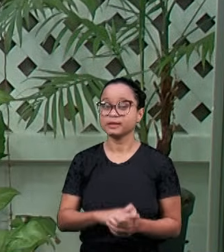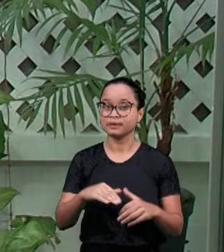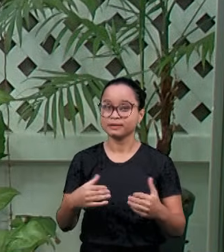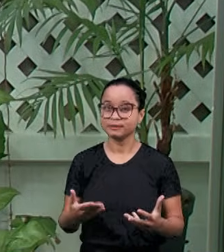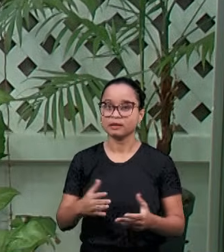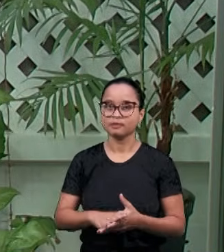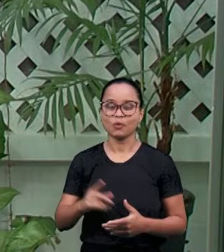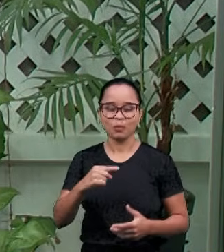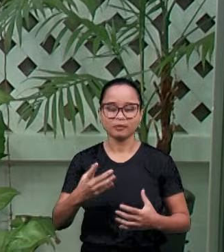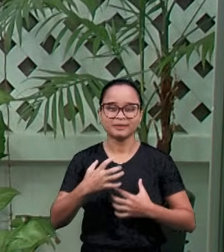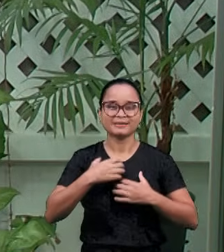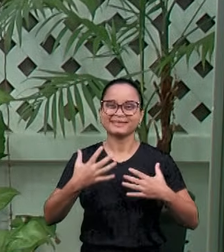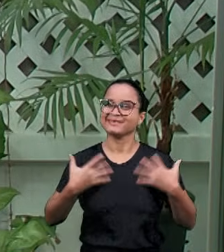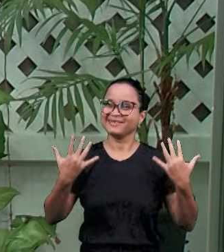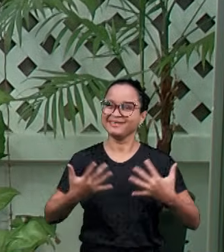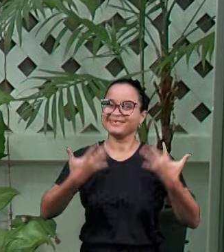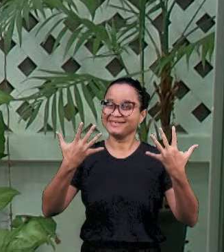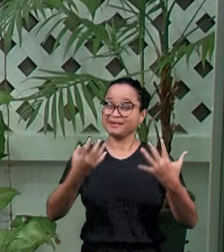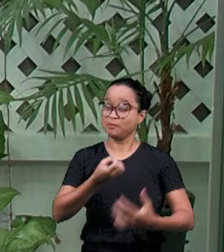Cette parole nous anime.